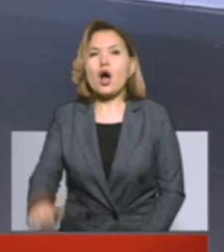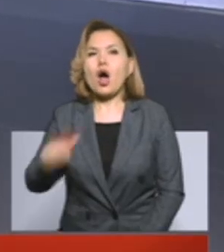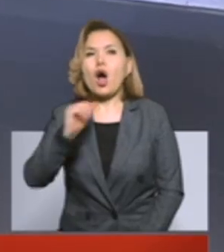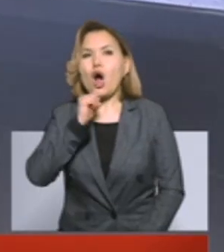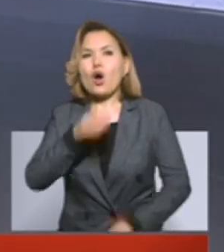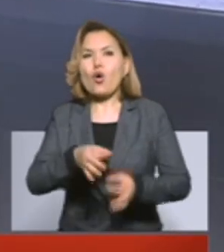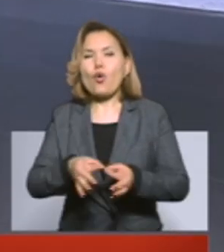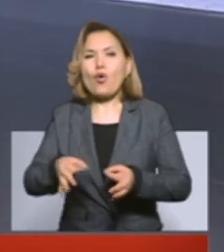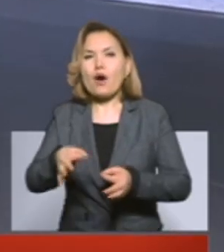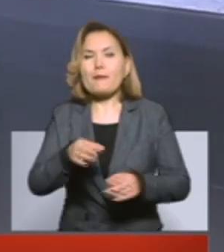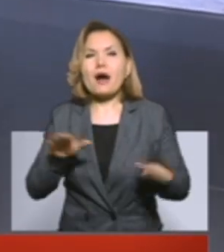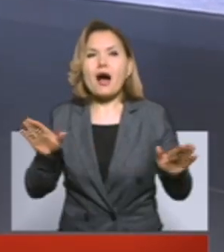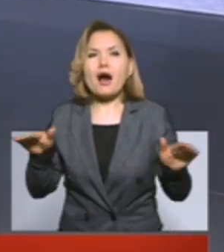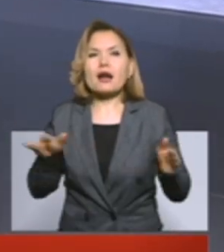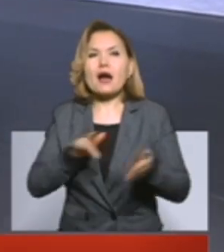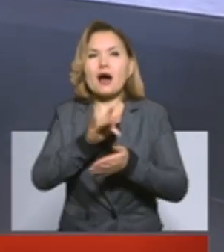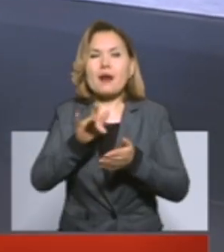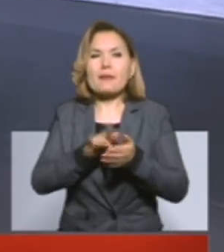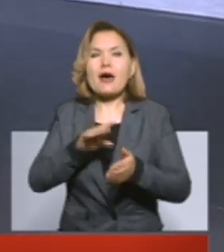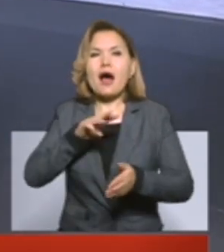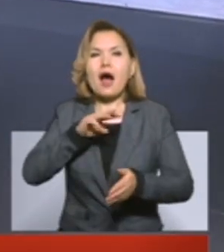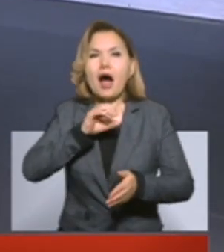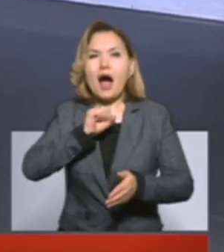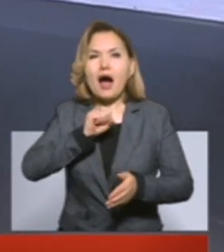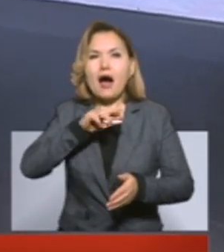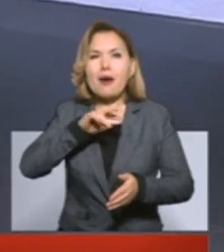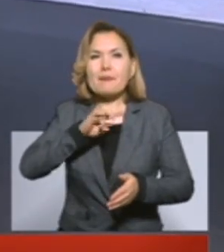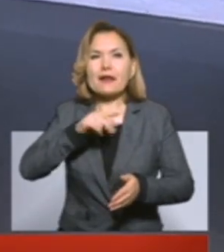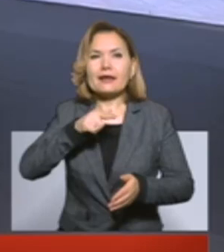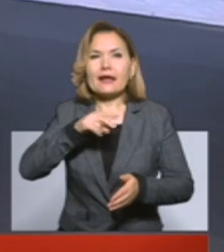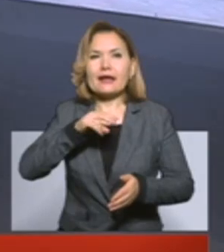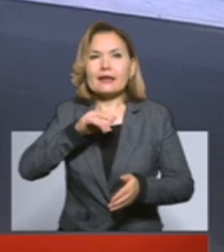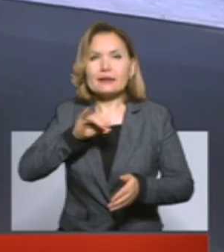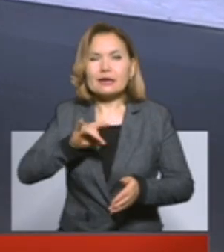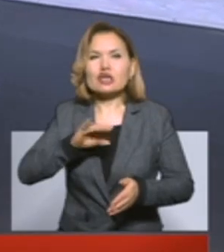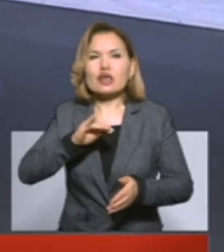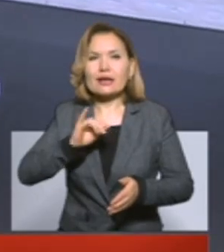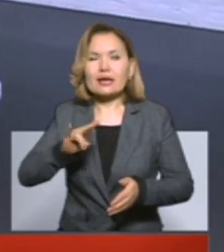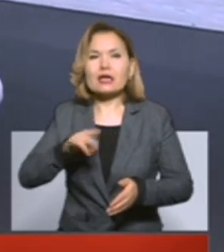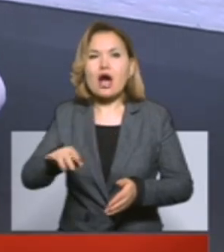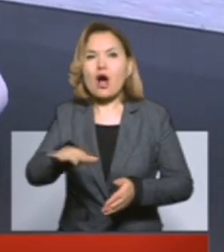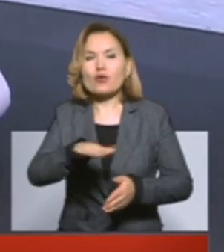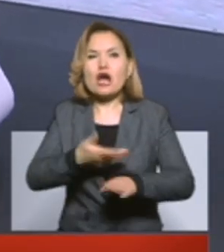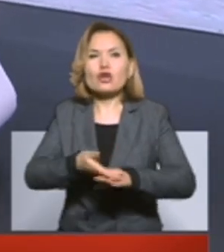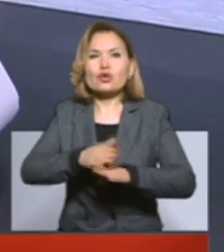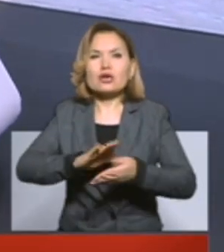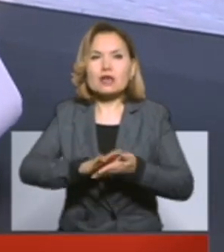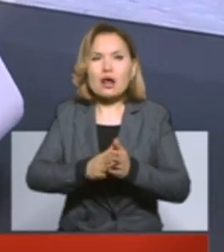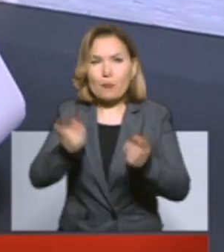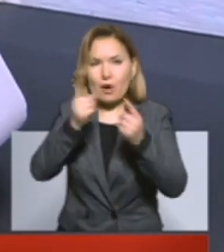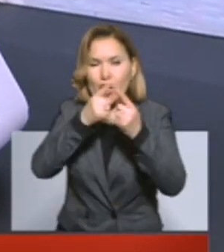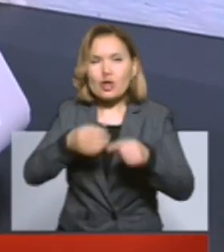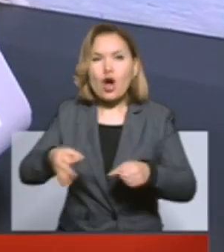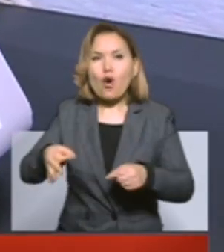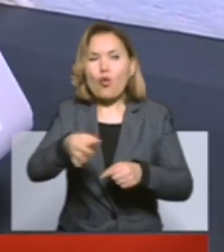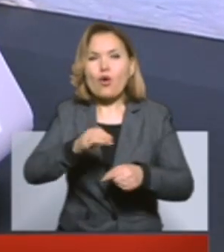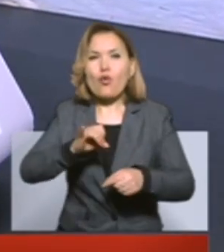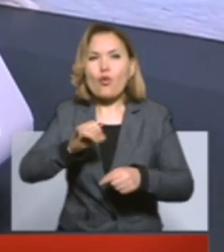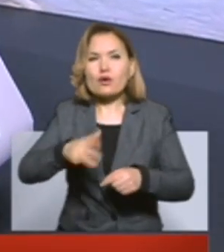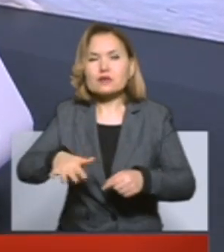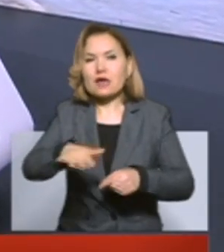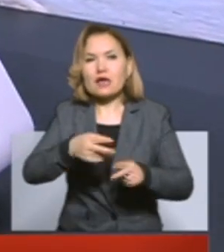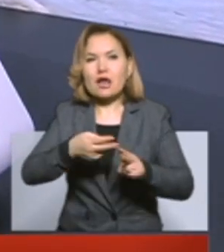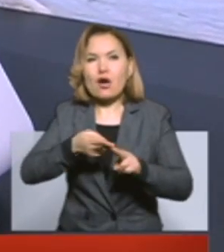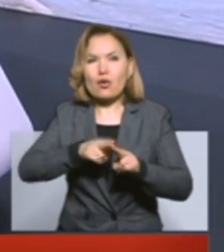Қостанай облысындағы Арқалық қаласы мен Амангелді және Жангелдин аудандарында төтенше жағдай жарияланды. Облыстың оңтүстігіндегі бұл